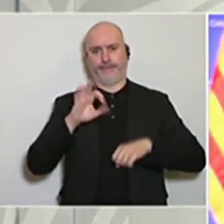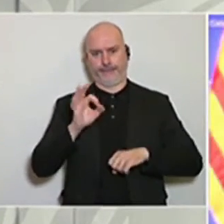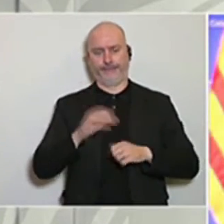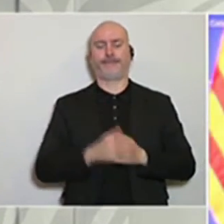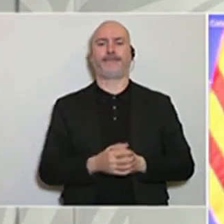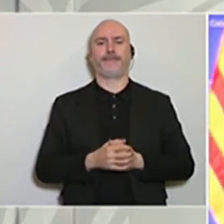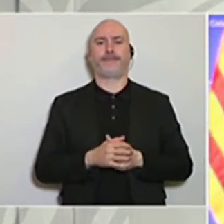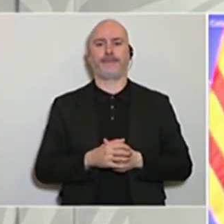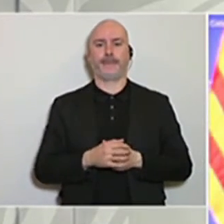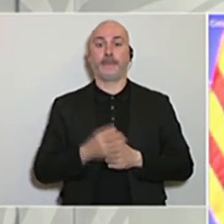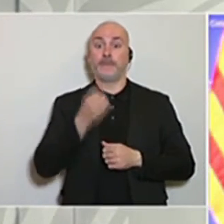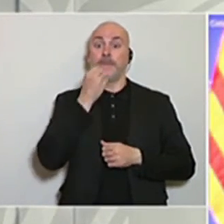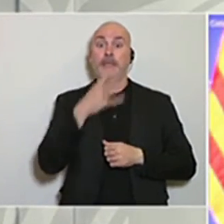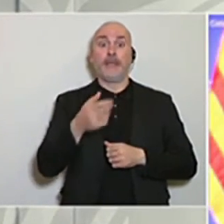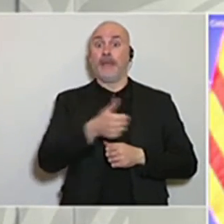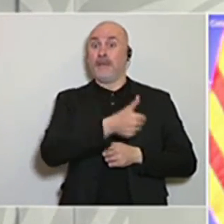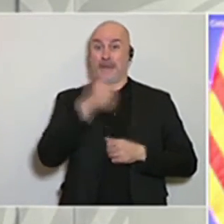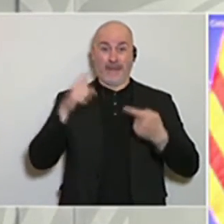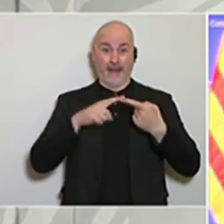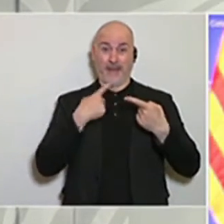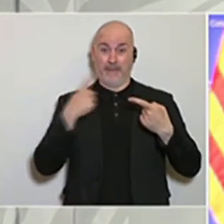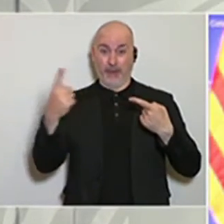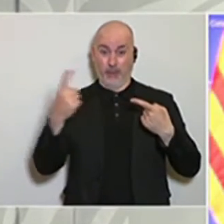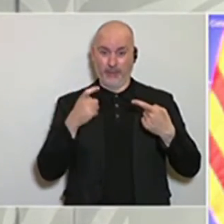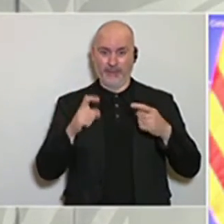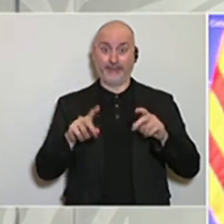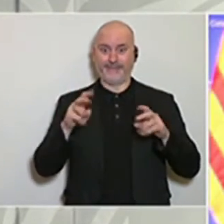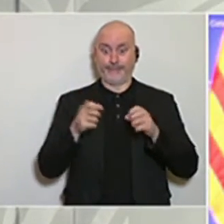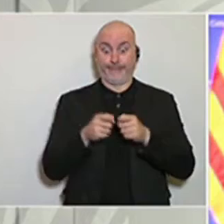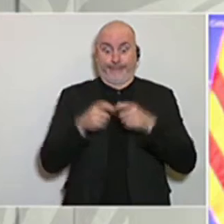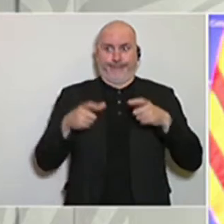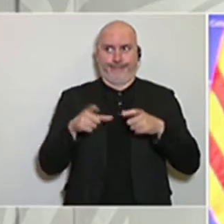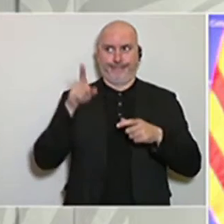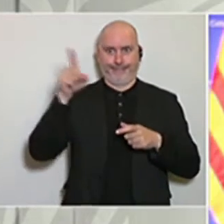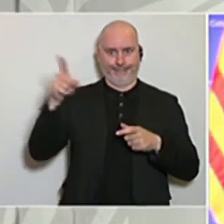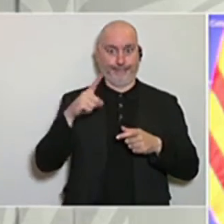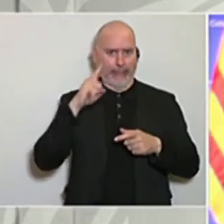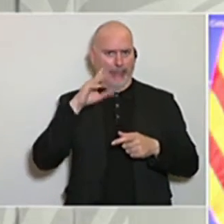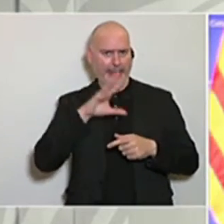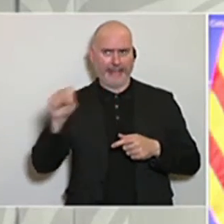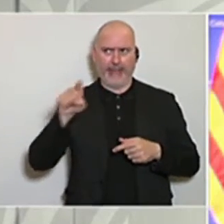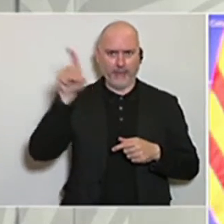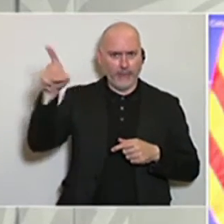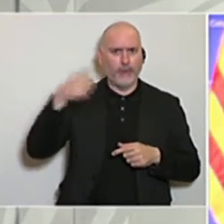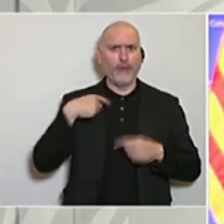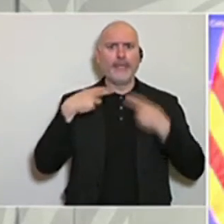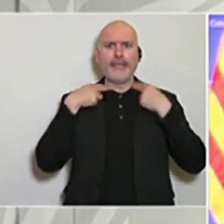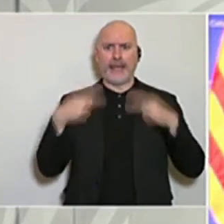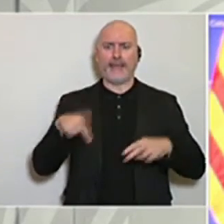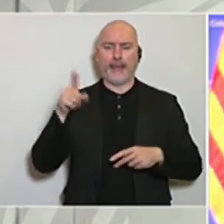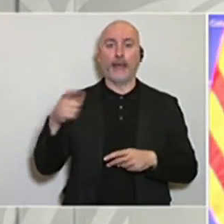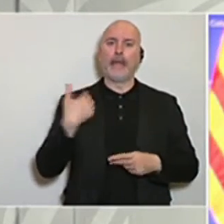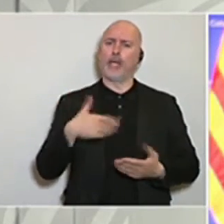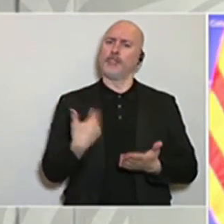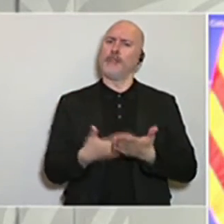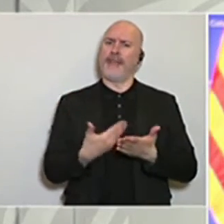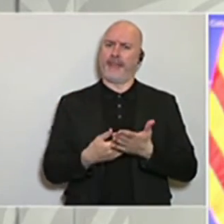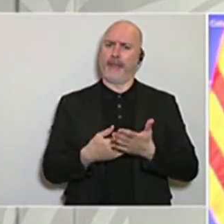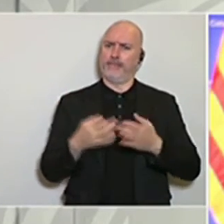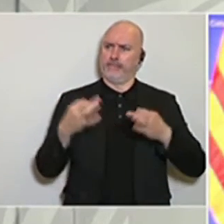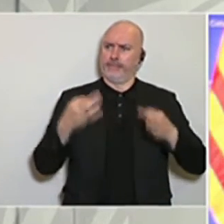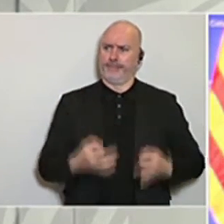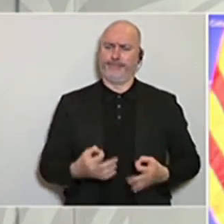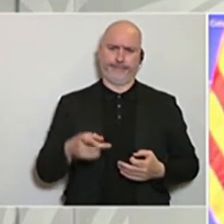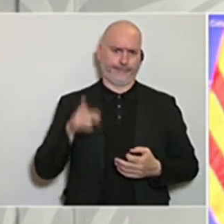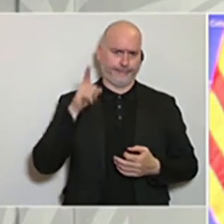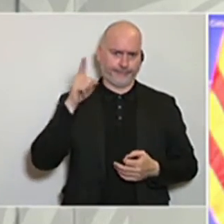pues la primera pregunta referente a este brote que hemos podido detectar en Lleida, pues tenemos constancia de que se han